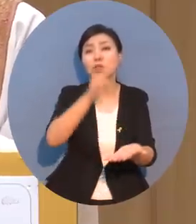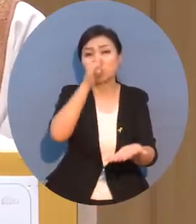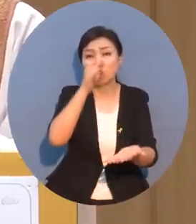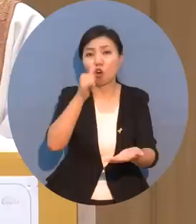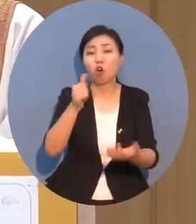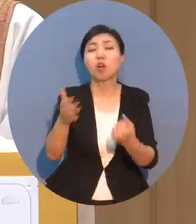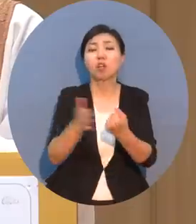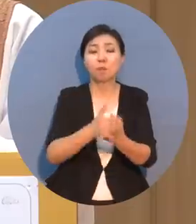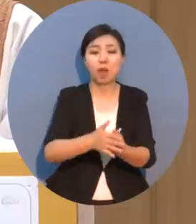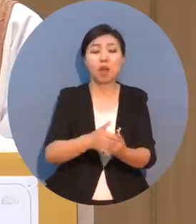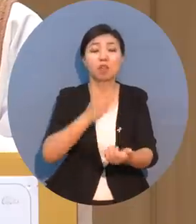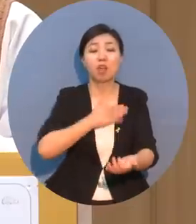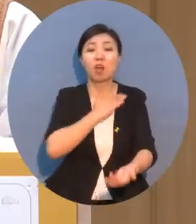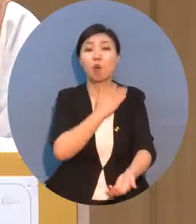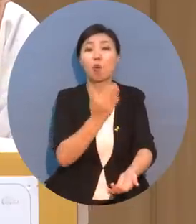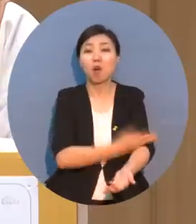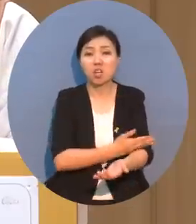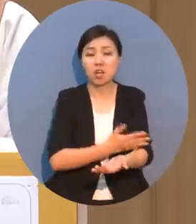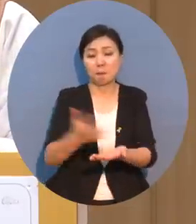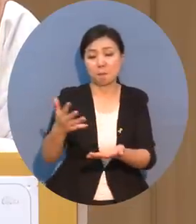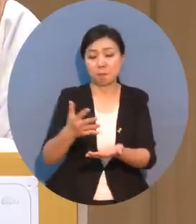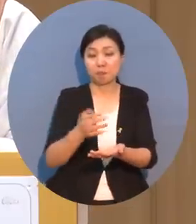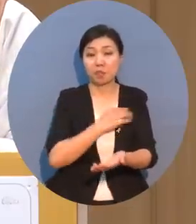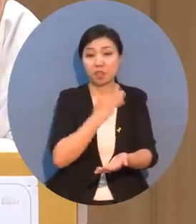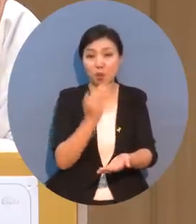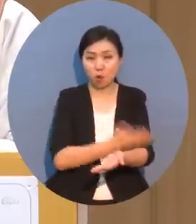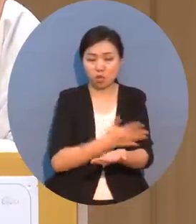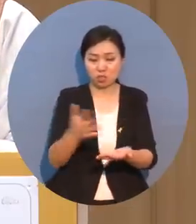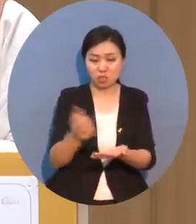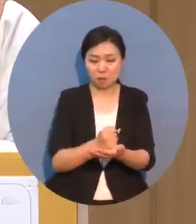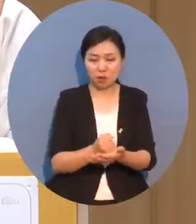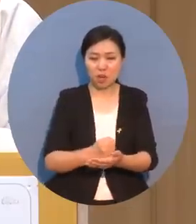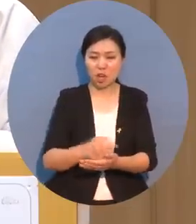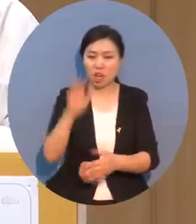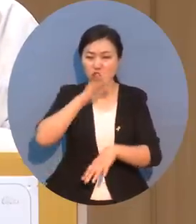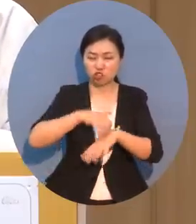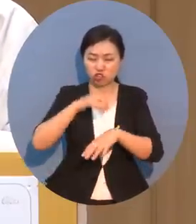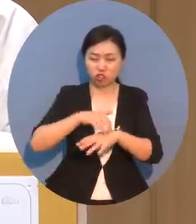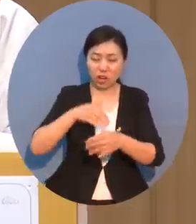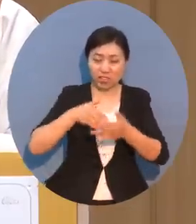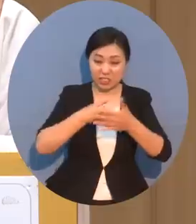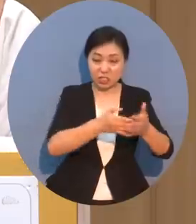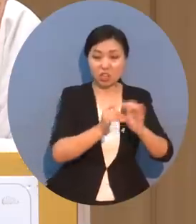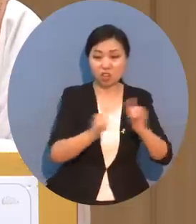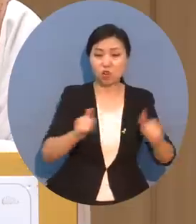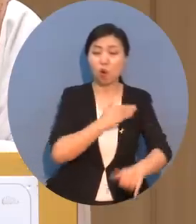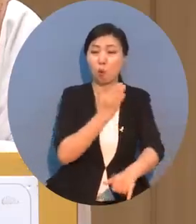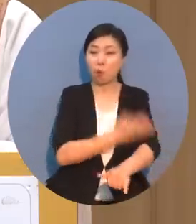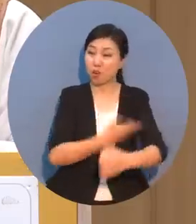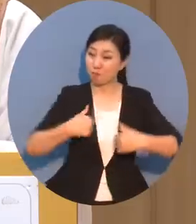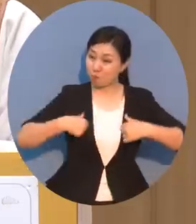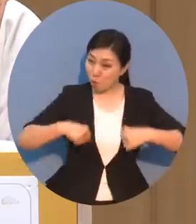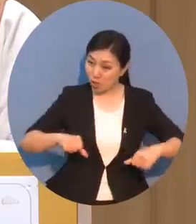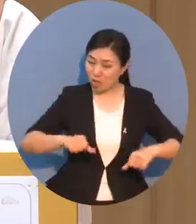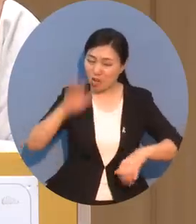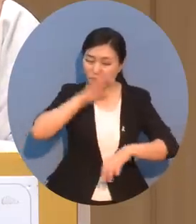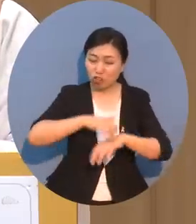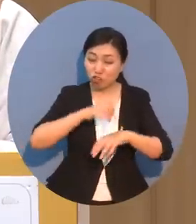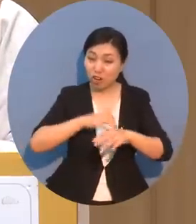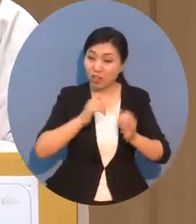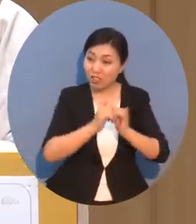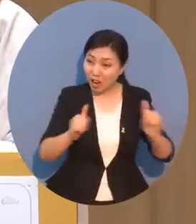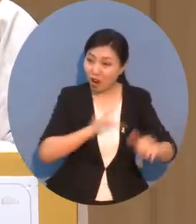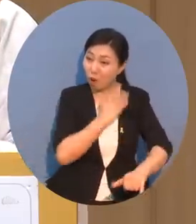건 바보지. 그거 뭐 수행자는 지 권리 포기하고 살아야 돼. 스님이 뭐 그런 거 따지는 이런 사람이 있어.